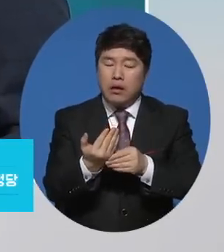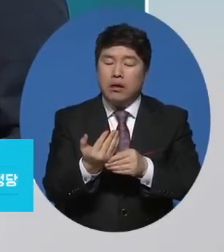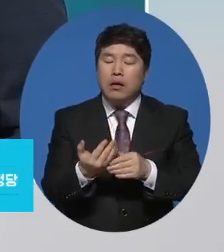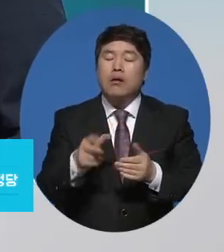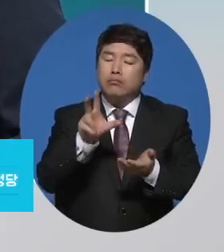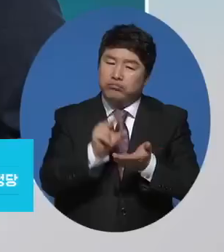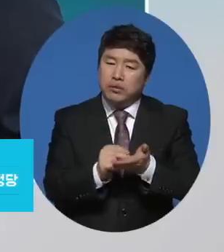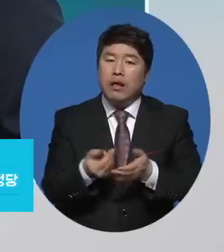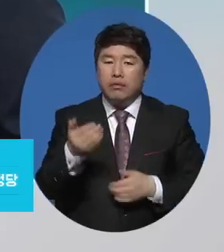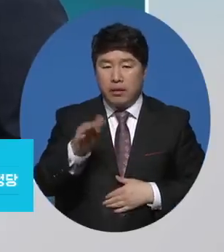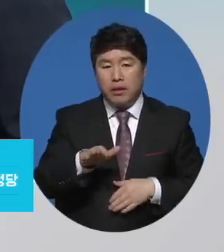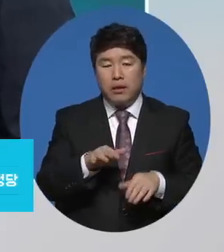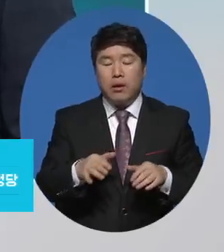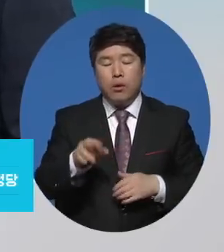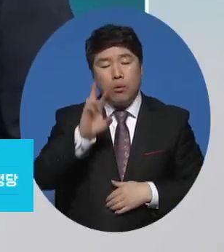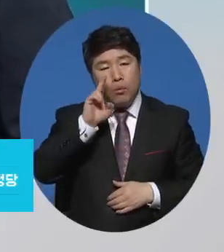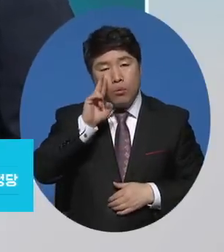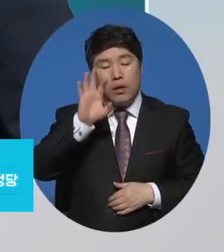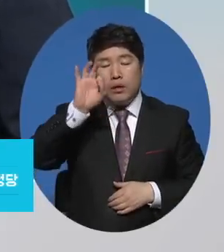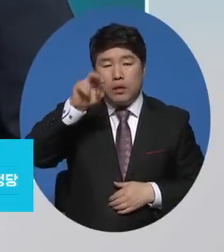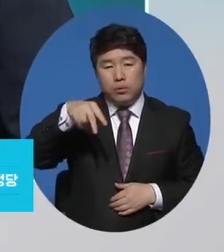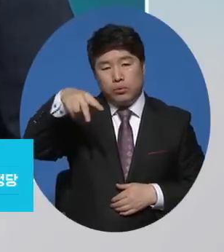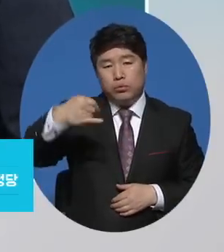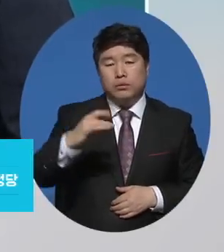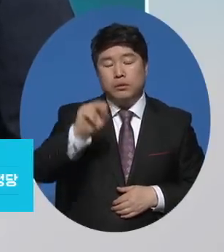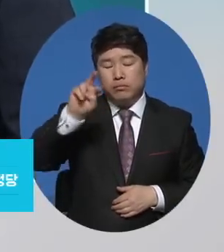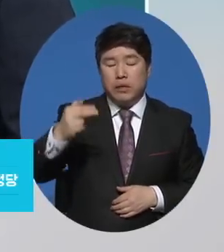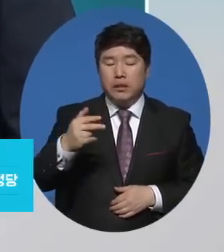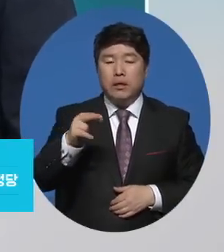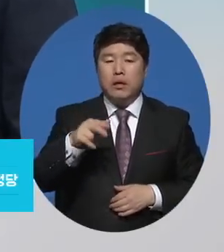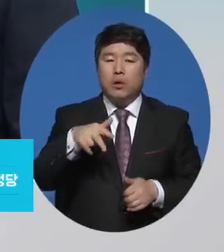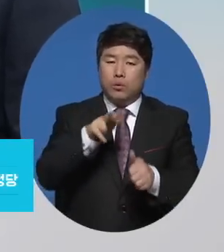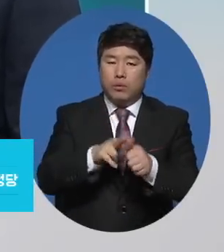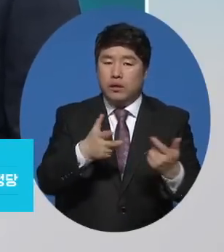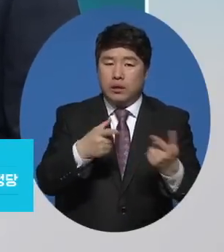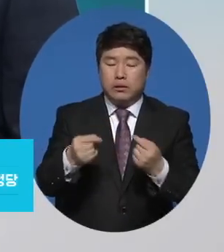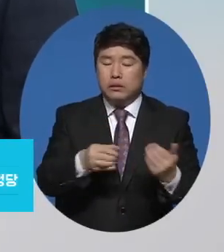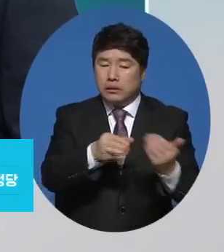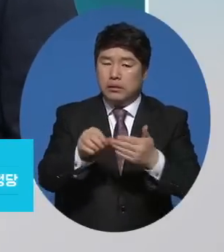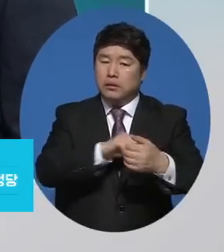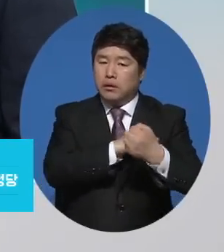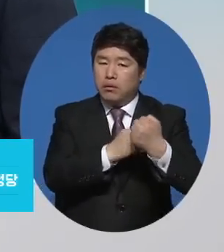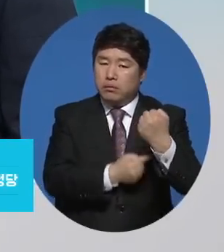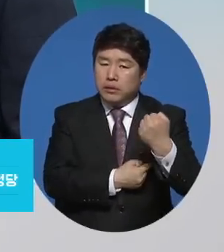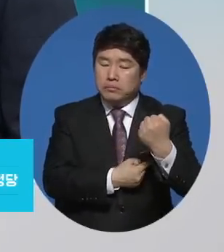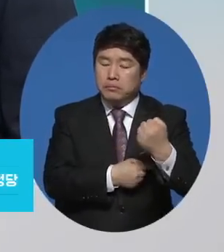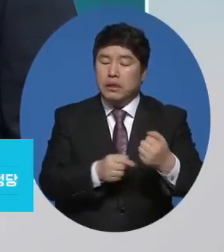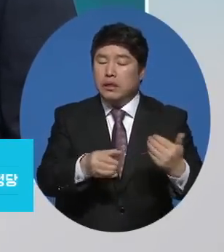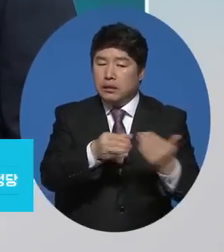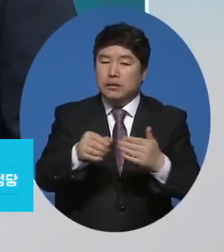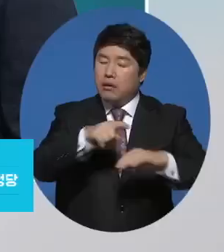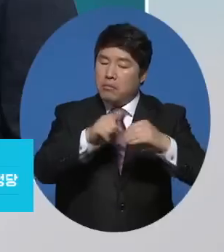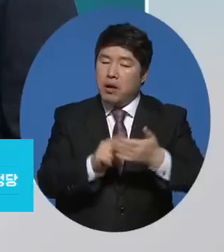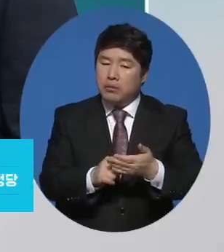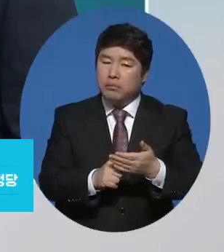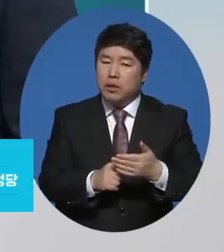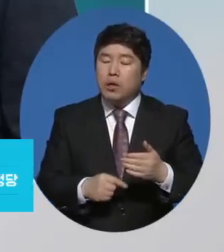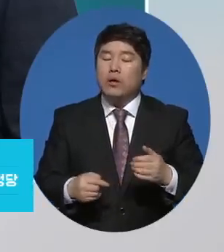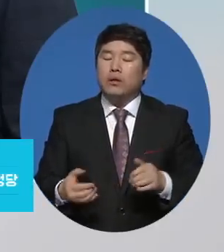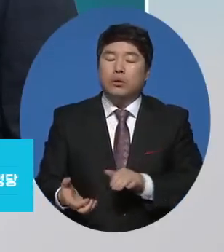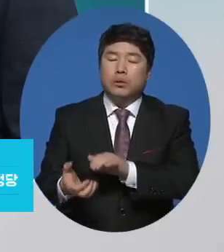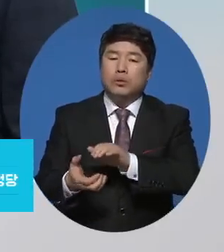혹시라도 우리 유승민 후보께서 이런 리더십 부제 소통과 화합의 리더십이 부족하다 이런 말씀을